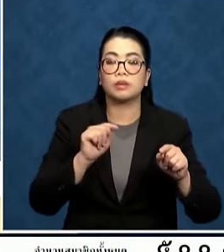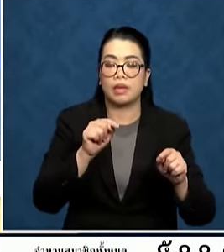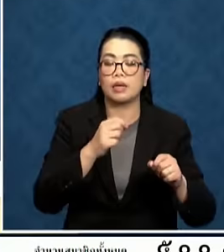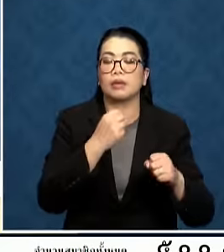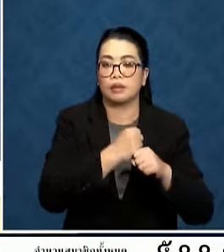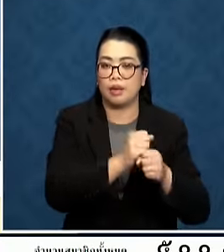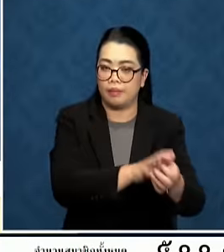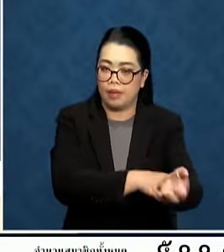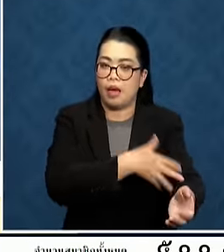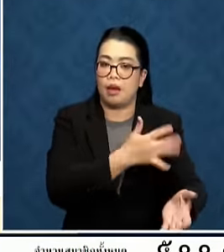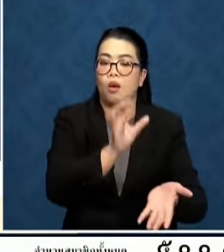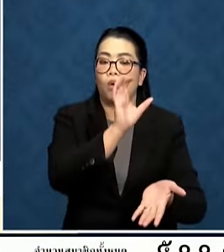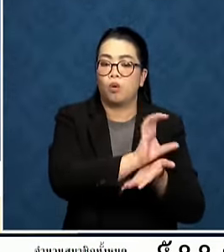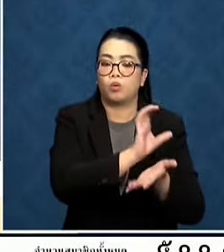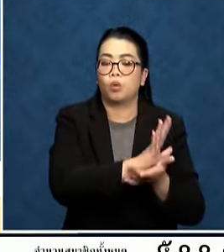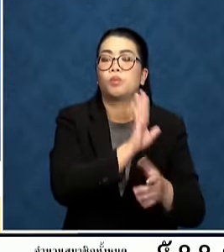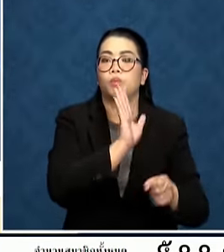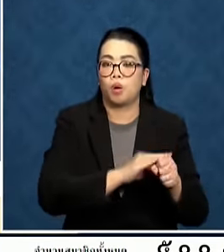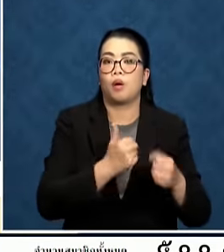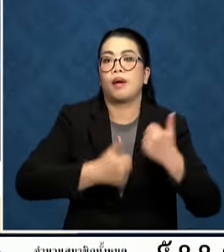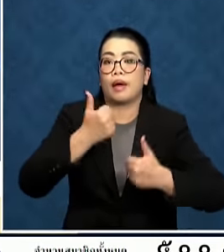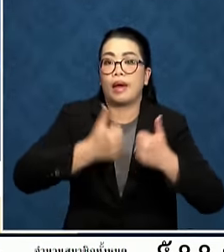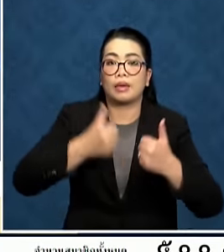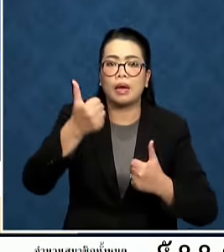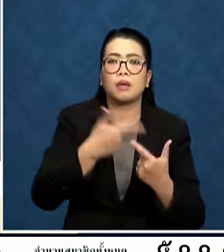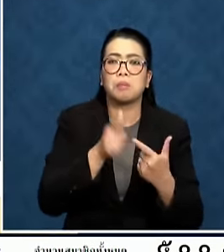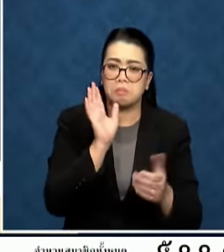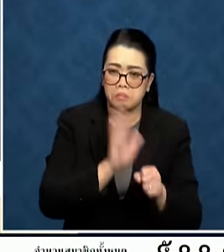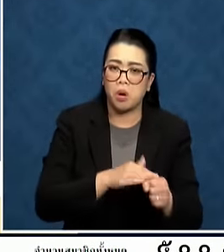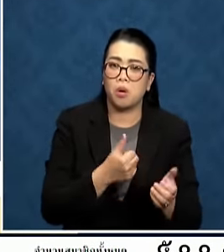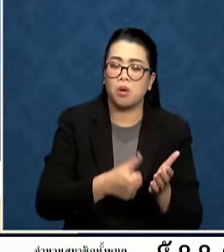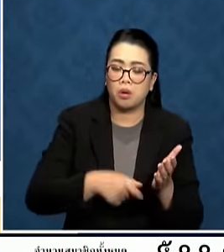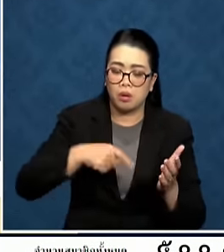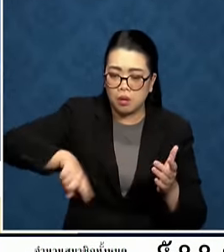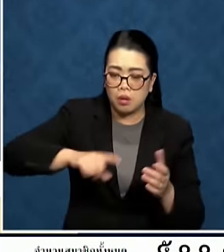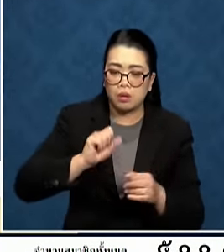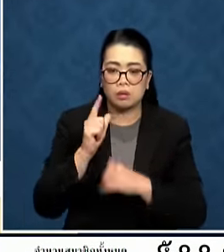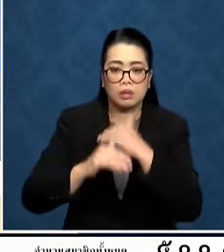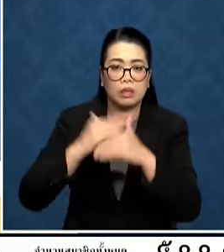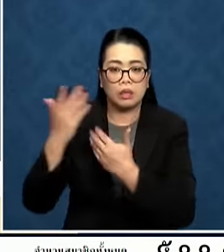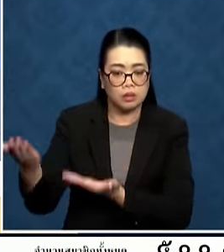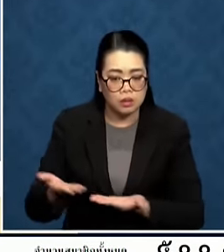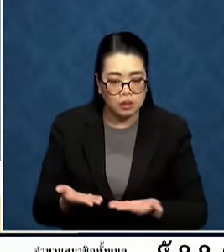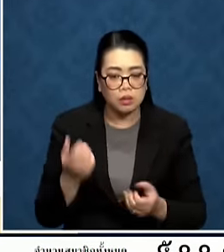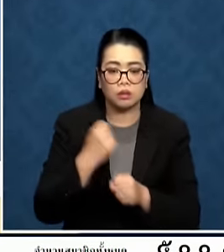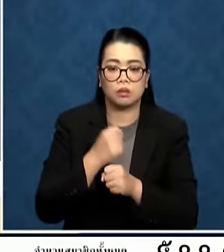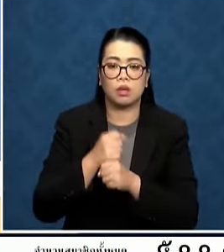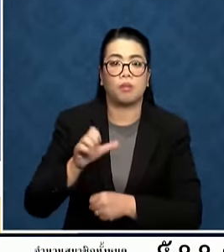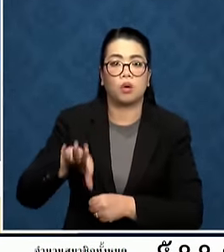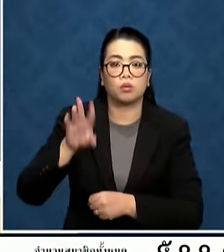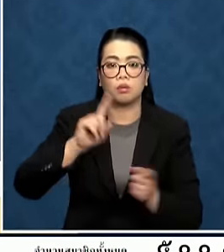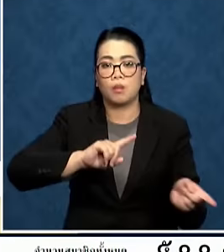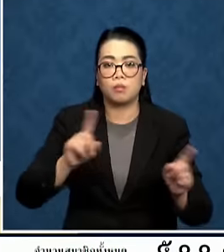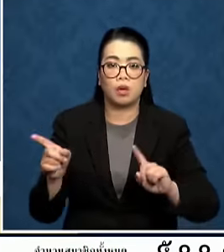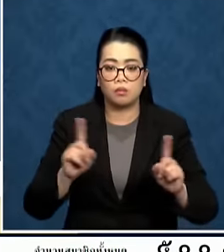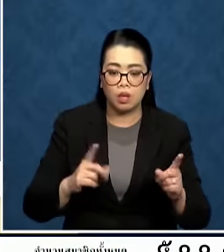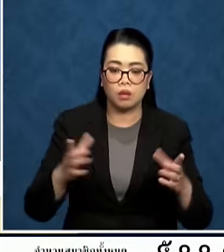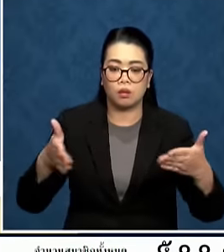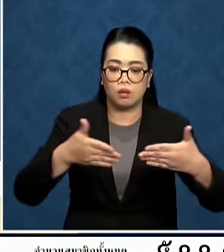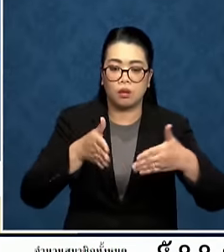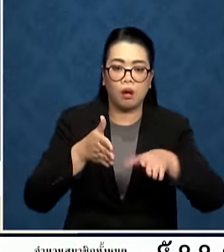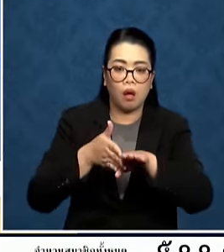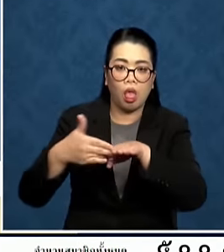ผลิดมานานเราเชื่อว่าต้นทุนน่าจะพอแข็งได้แต่ในห้องกรรมธิการการพาเศรษฐกิจเคยเชิญผู้กับการที่ผลิตชิ้นส่วนเหล่านี้มาพูดคุยเบอกวัน